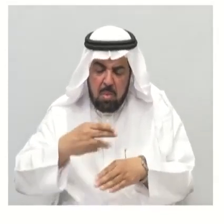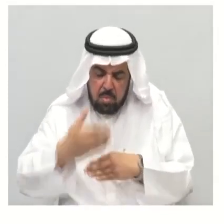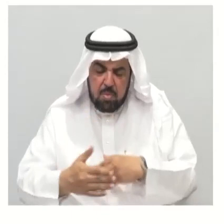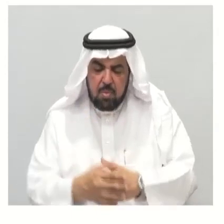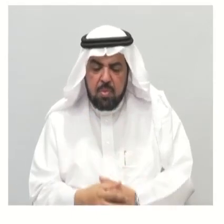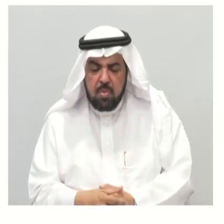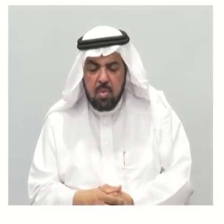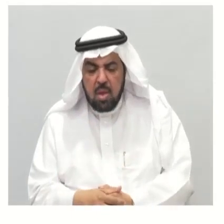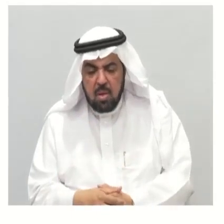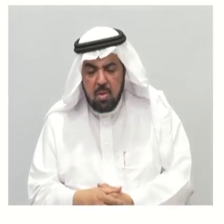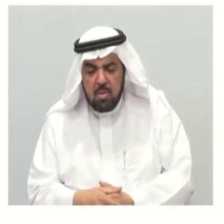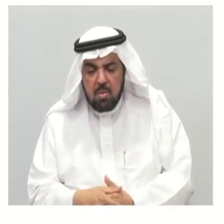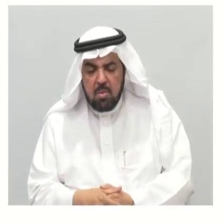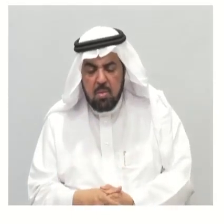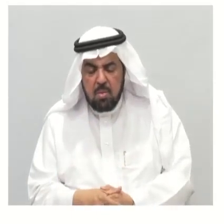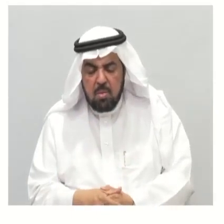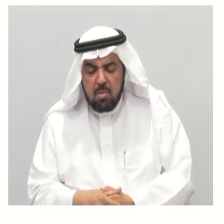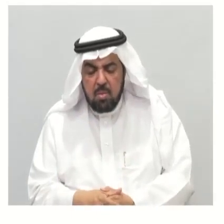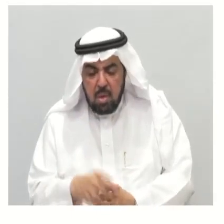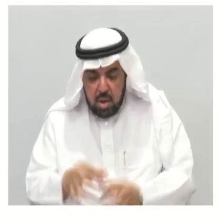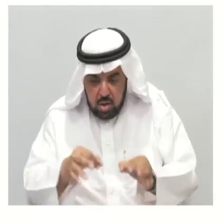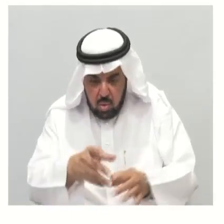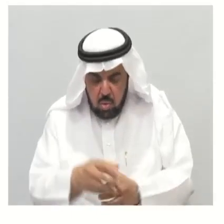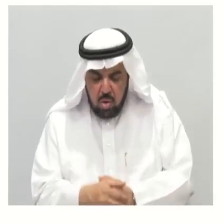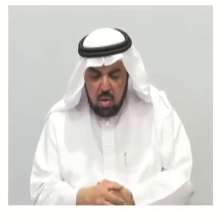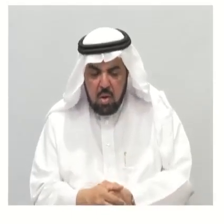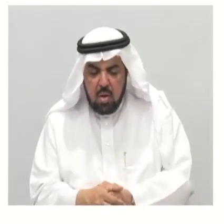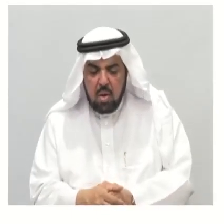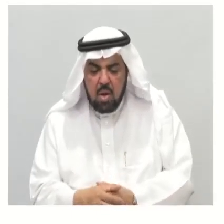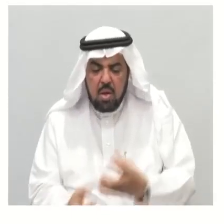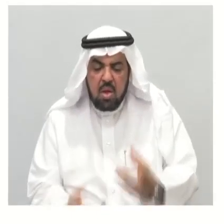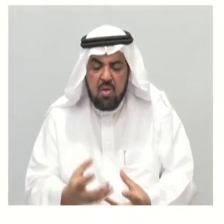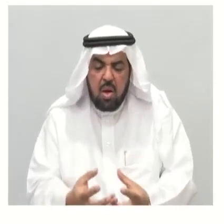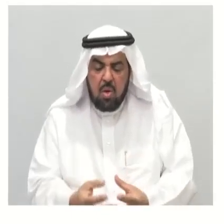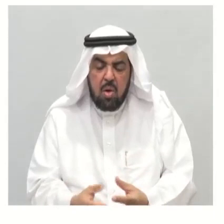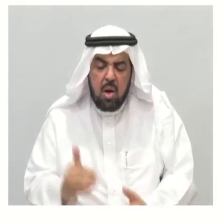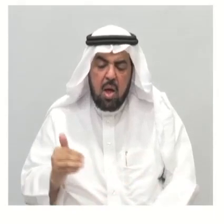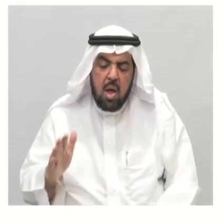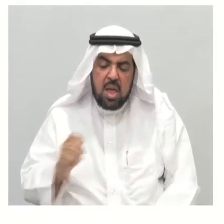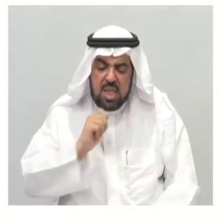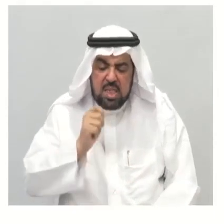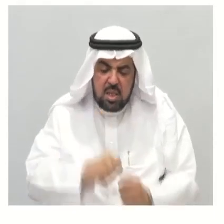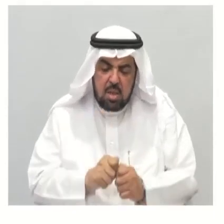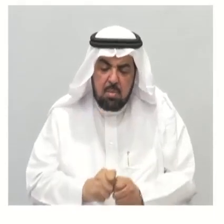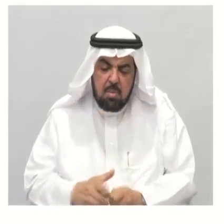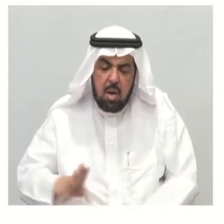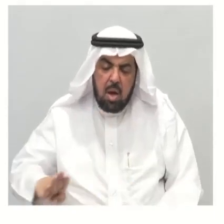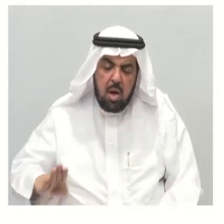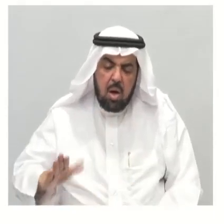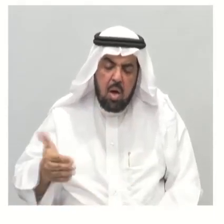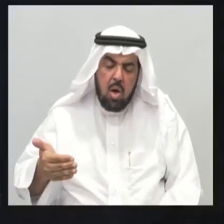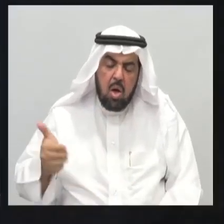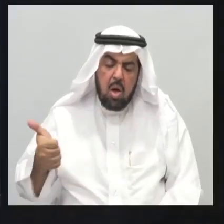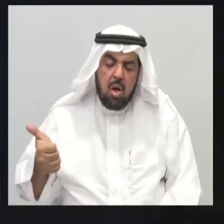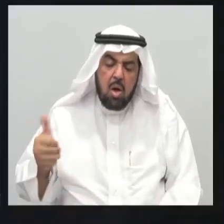حدوث الصدأ. ما حدث هنا إنه بالتفاعل بين الحديد مع الأكسجين، تفاعل الحديد